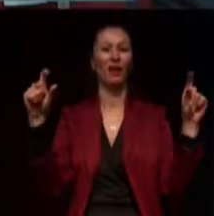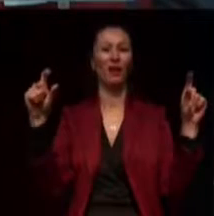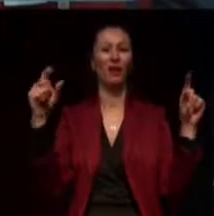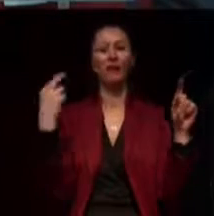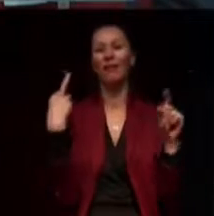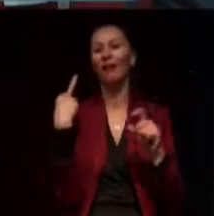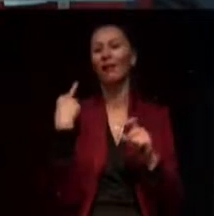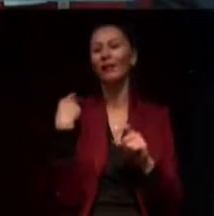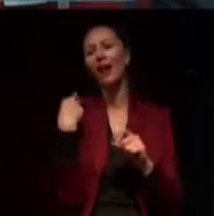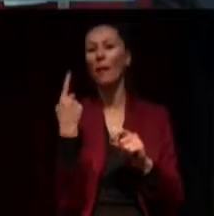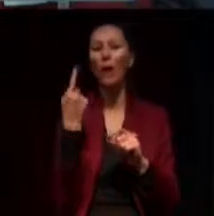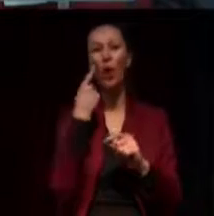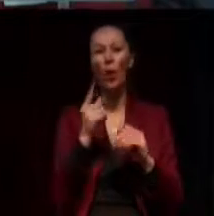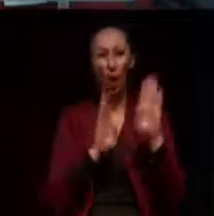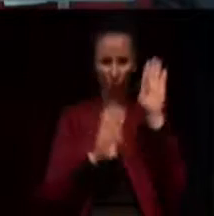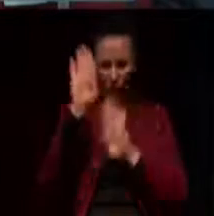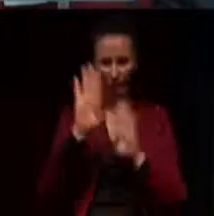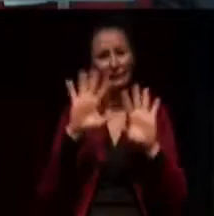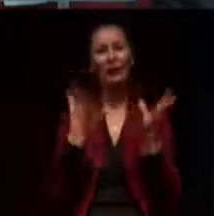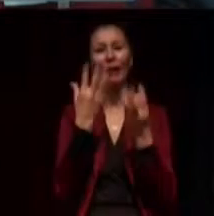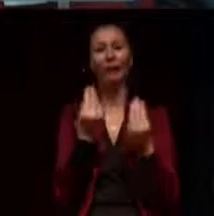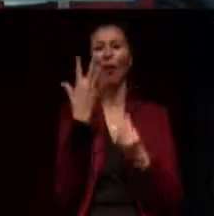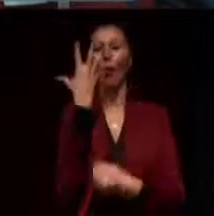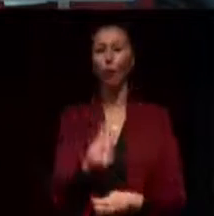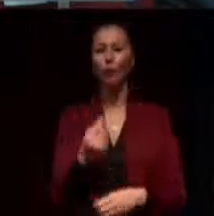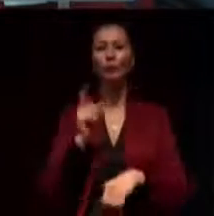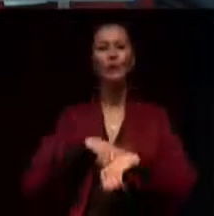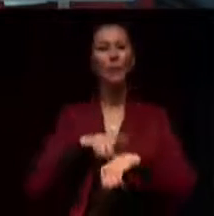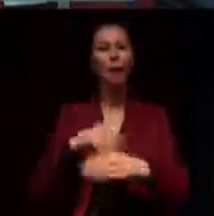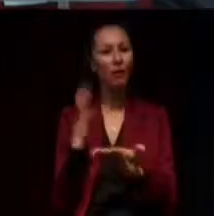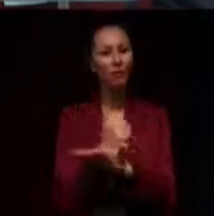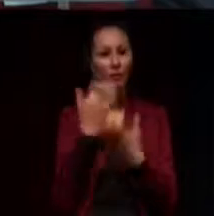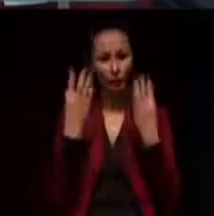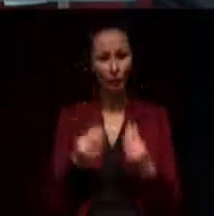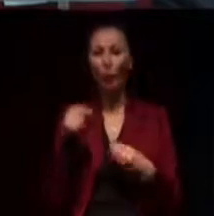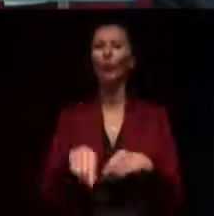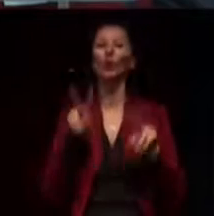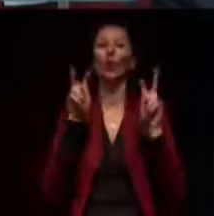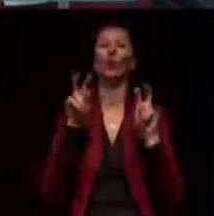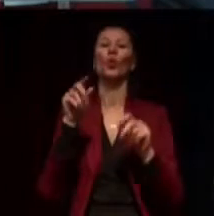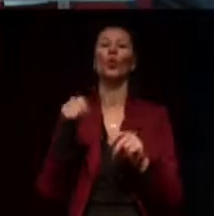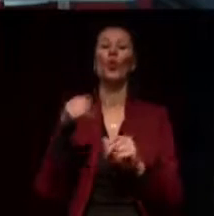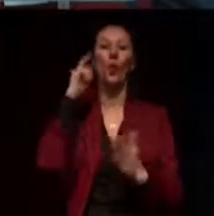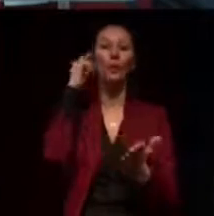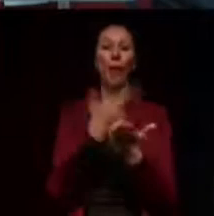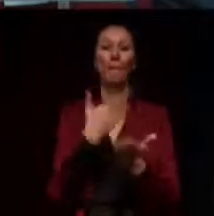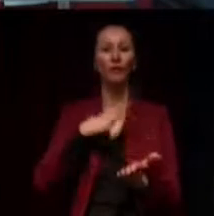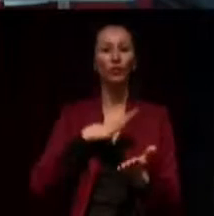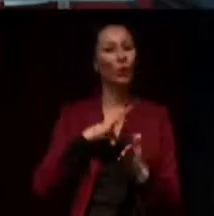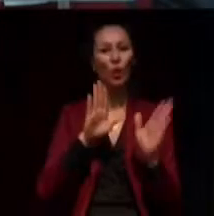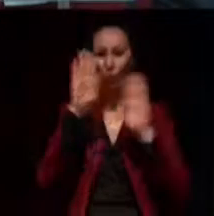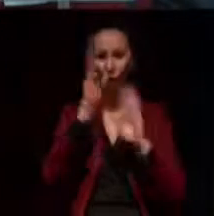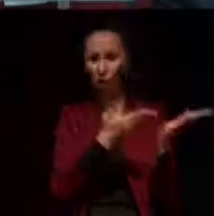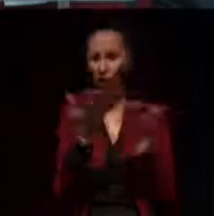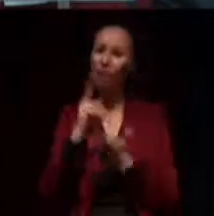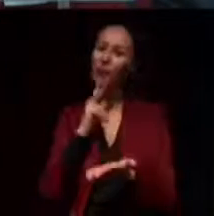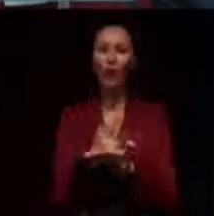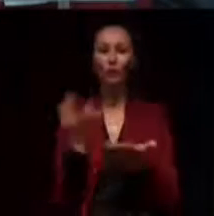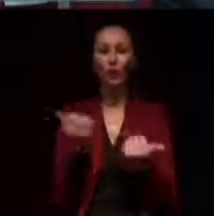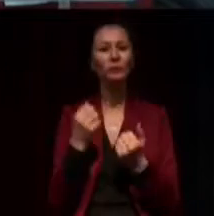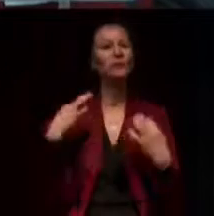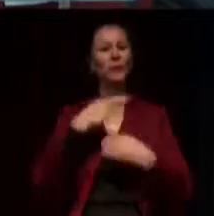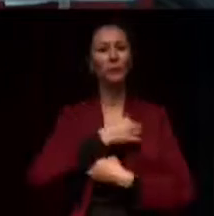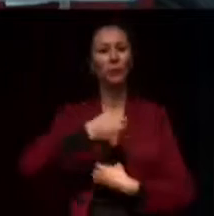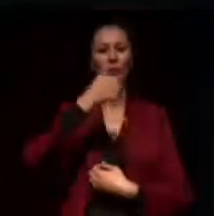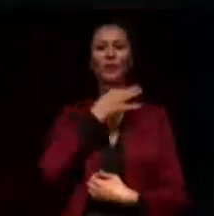rakamlarıyla oylatırsak çok daha iyi olur. Zaman kazanmış oluruz. Peki. Bu konuyu önermek istiyorum. Oylayarak hem peki, karar da almış olur. Sayın